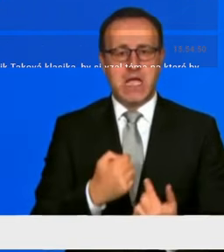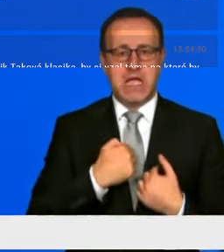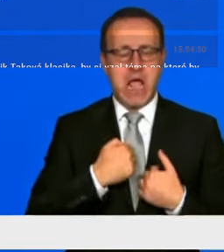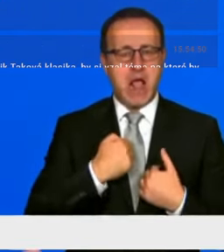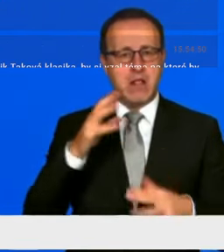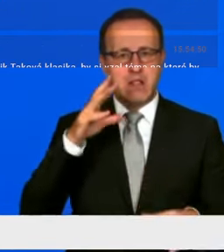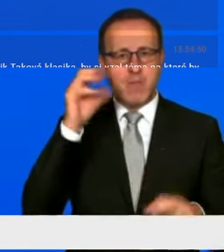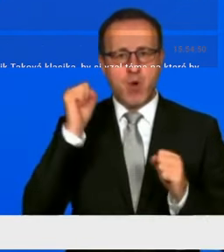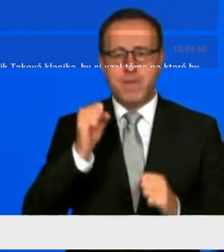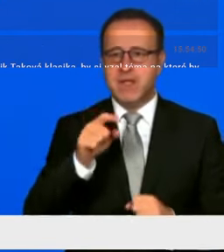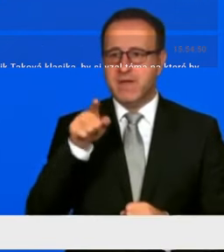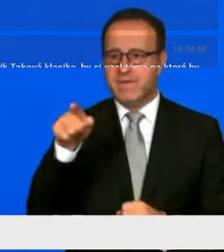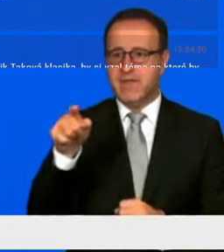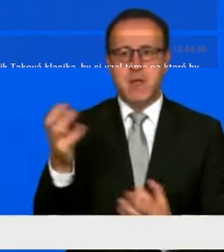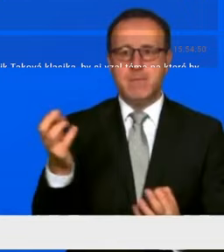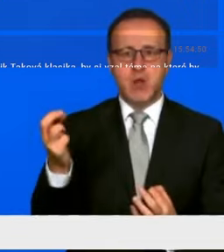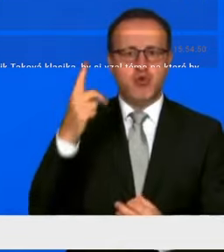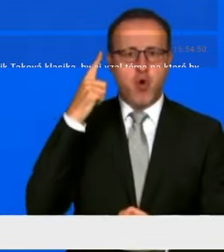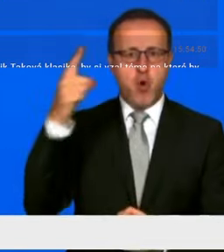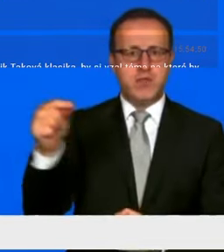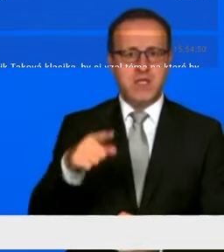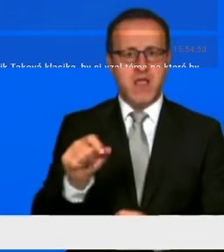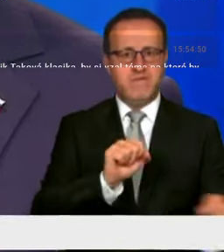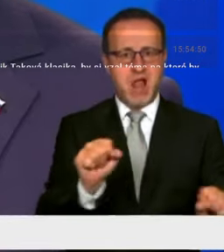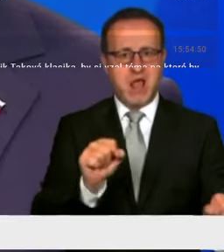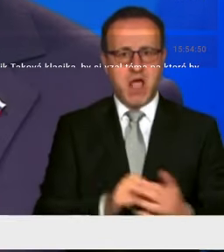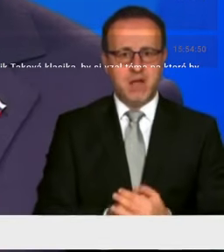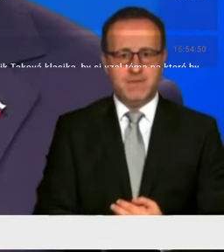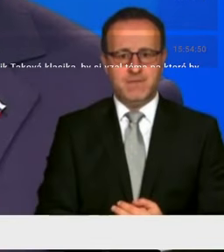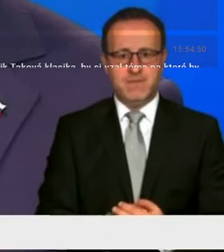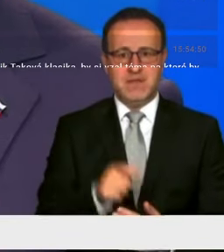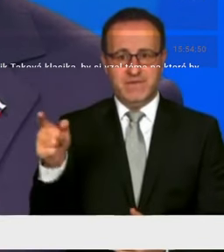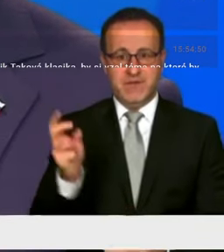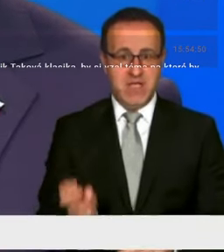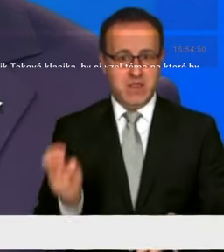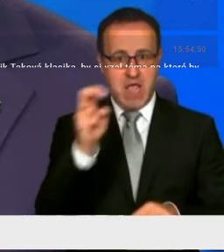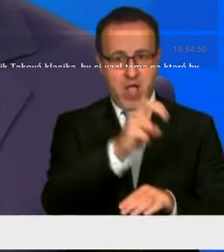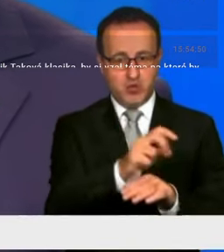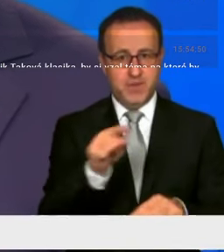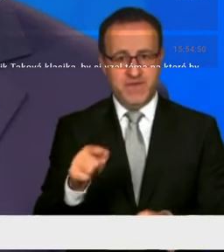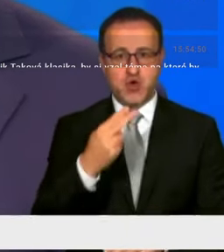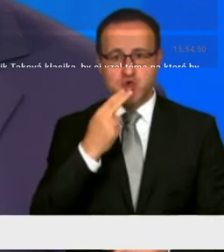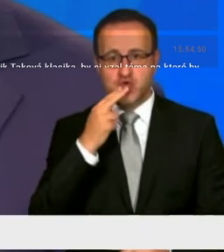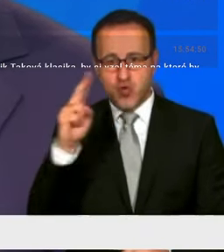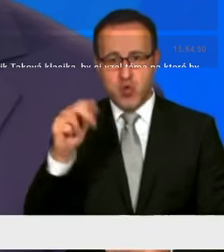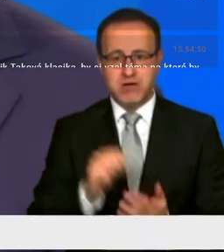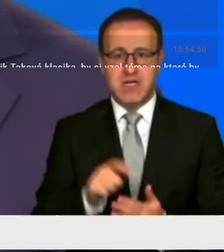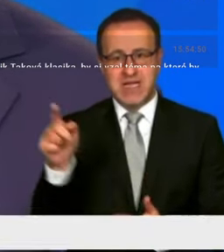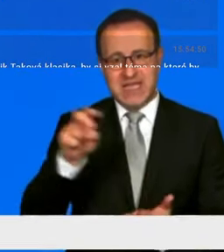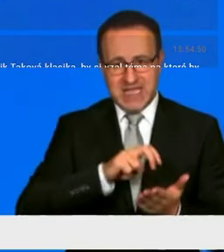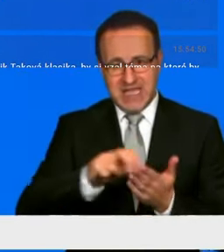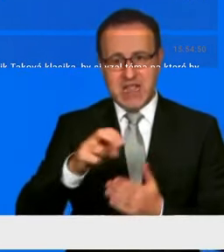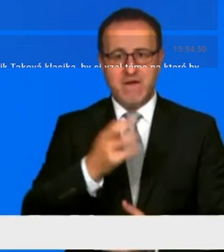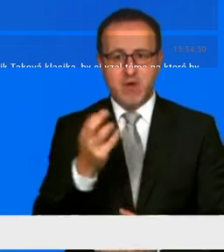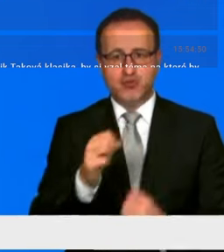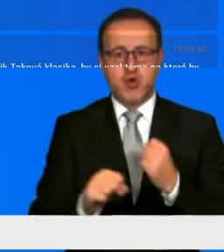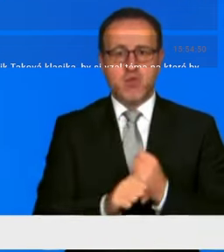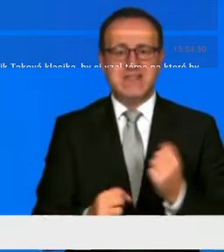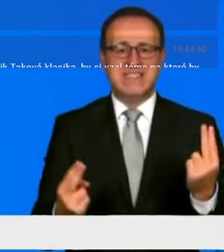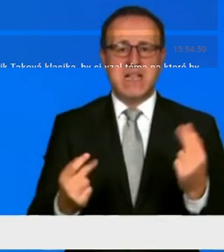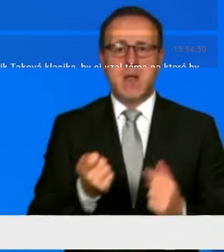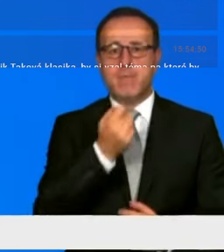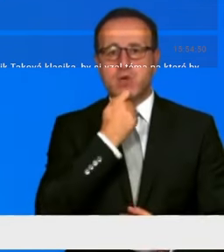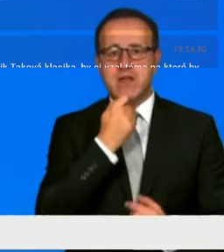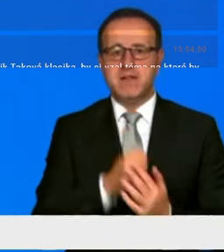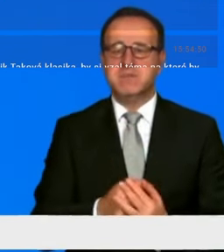odchádzate Veď ste sľúbili ľuďom vlastne pri nástupe eh tejto vlády že Idete niečo robiť s cenami potravín